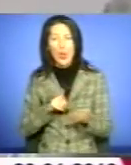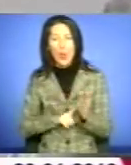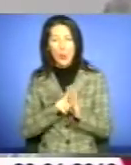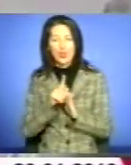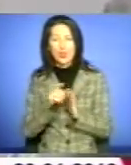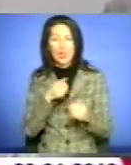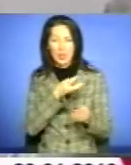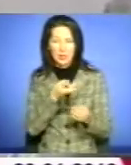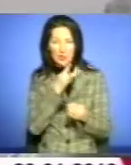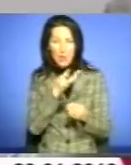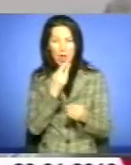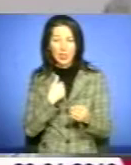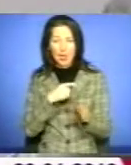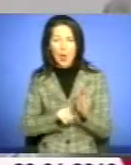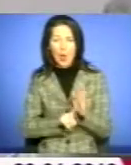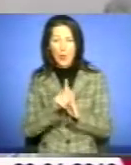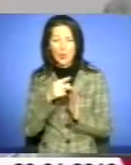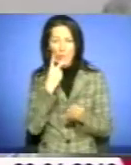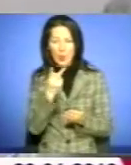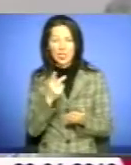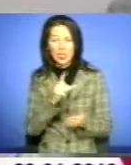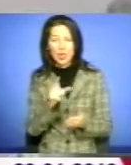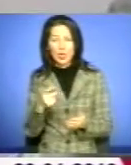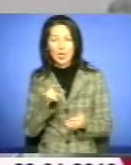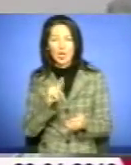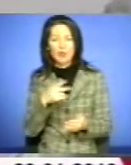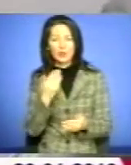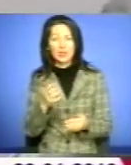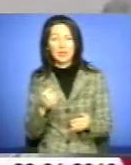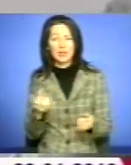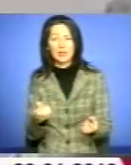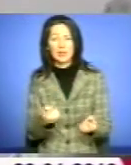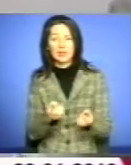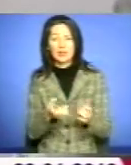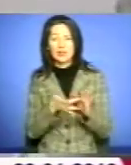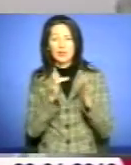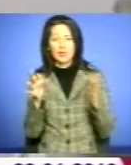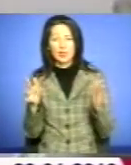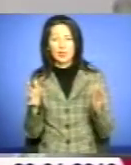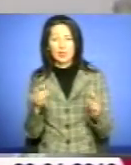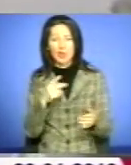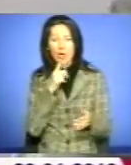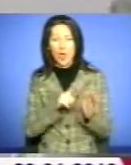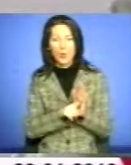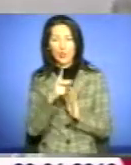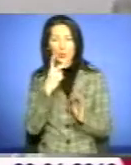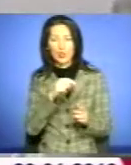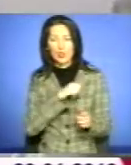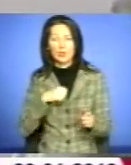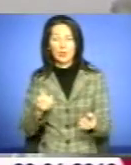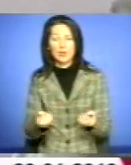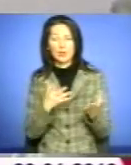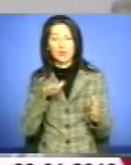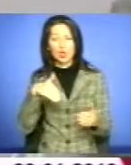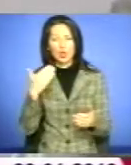я почав бачити людей, як вони світяться. Почав бачити якісь такі самі світлі сторони тої